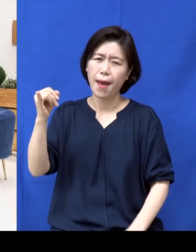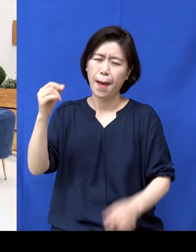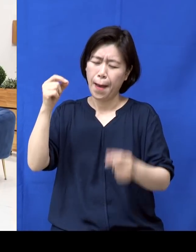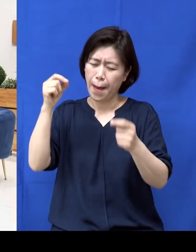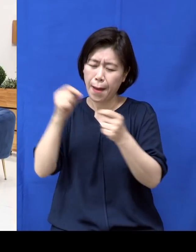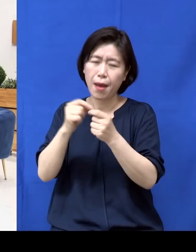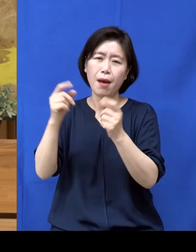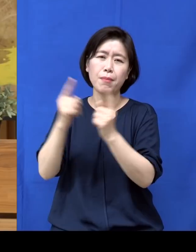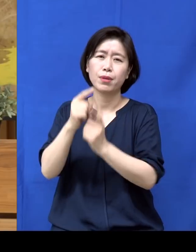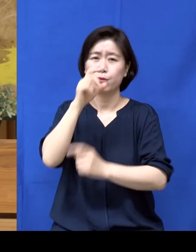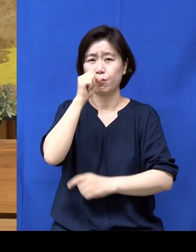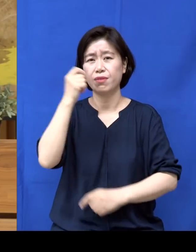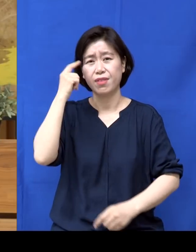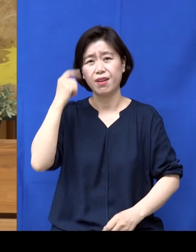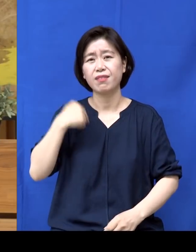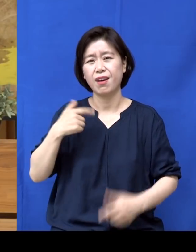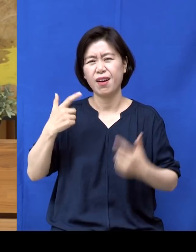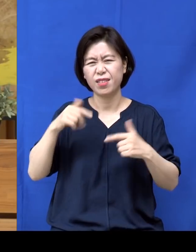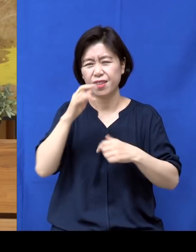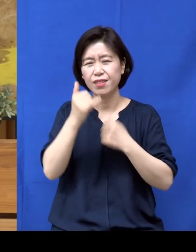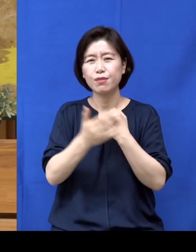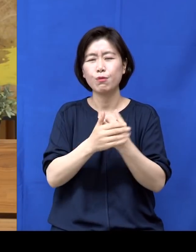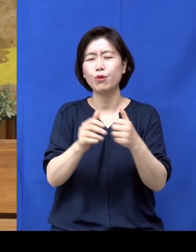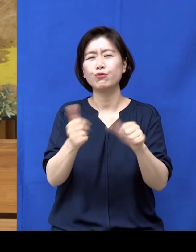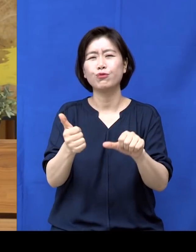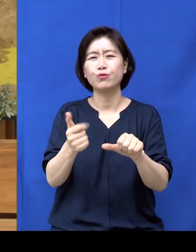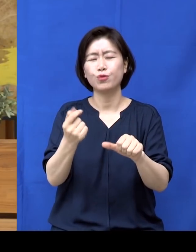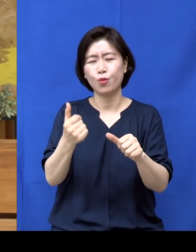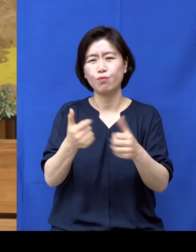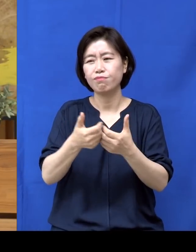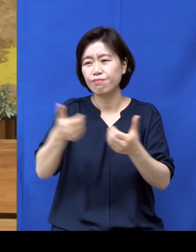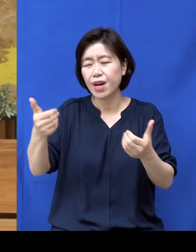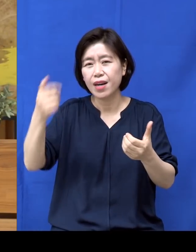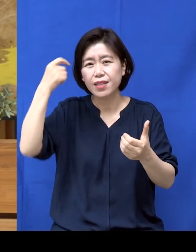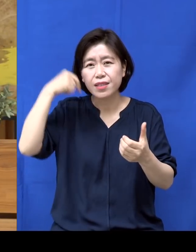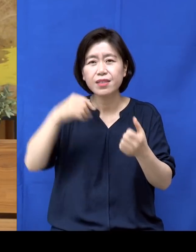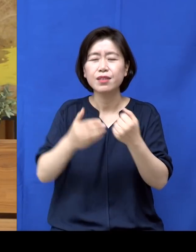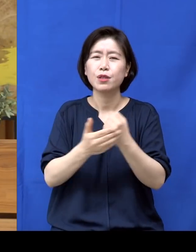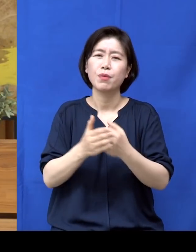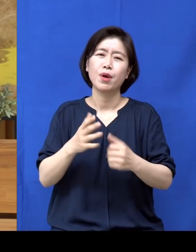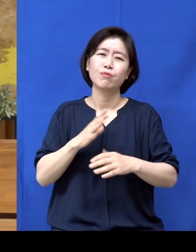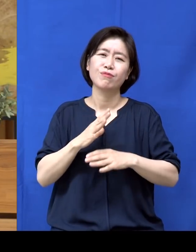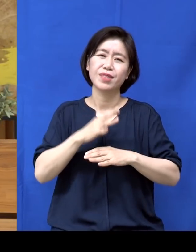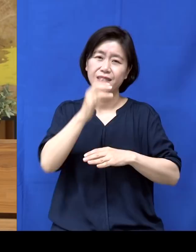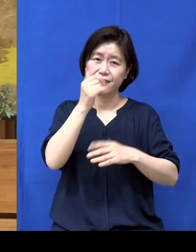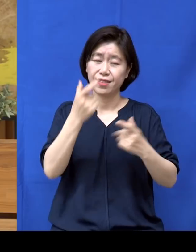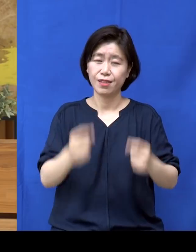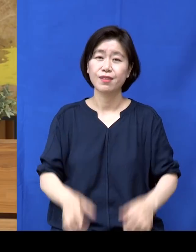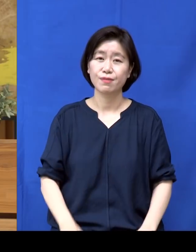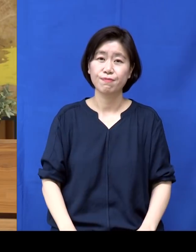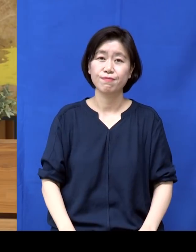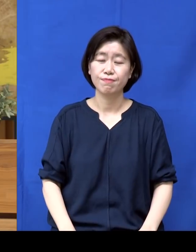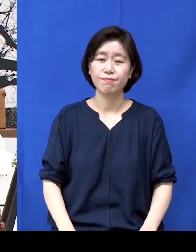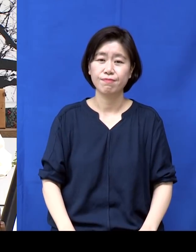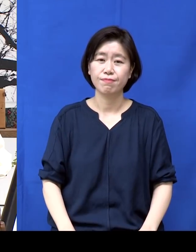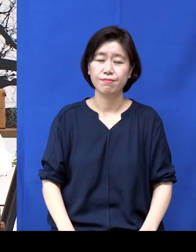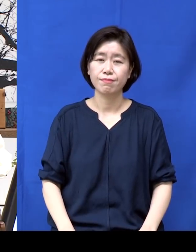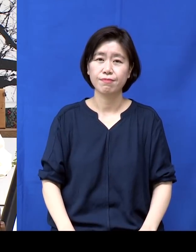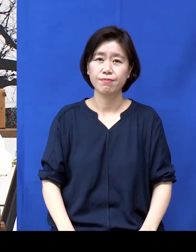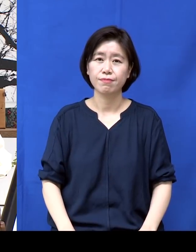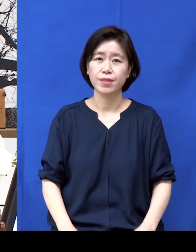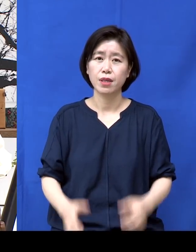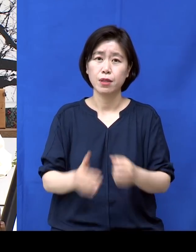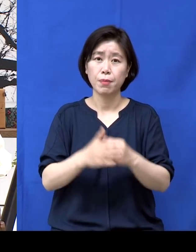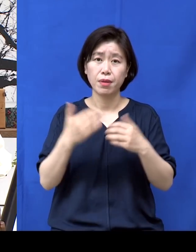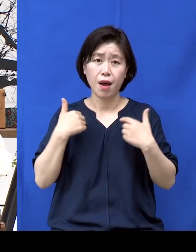두려움을 늘 가지고 있었거든요. 그래서 누군가의 죽음을 전해 듣고 뉴스를 통해서든 이렇게 전할 때마다 늘 전 참 힘들어요. 그